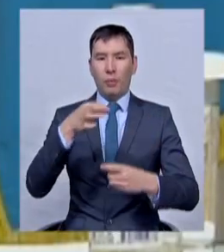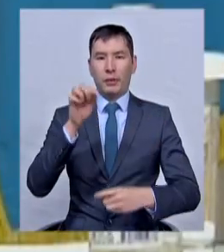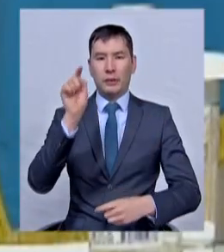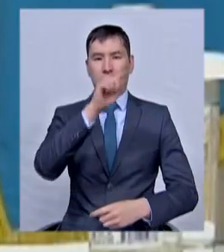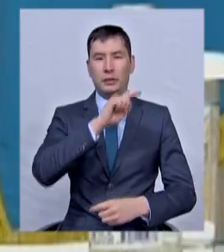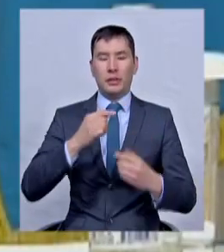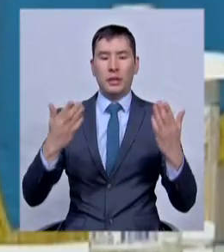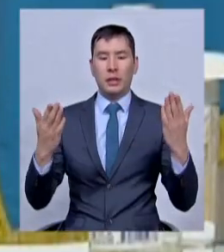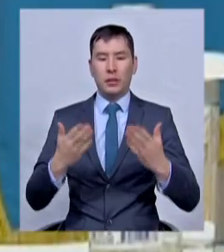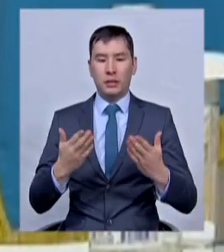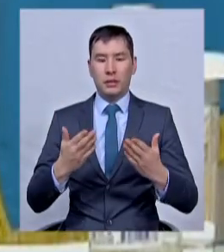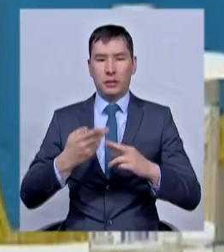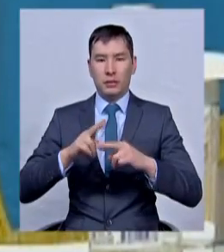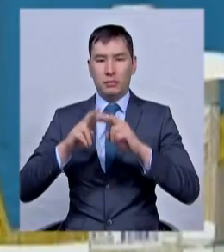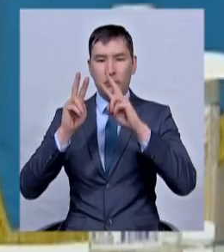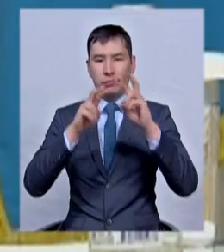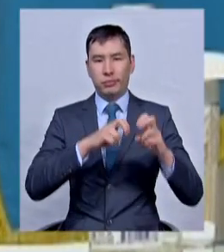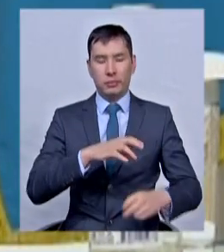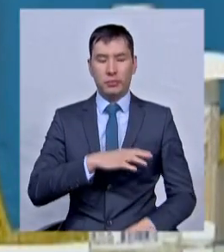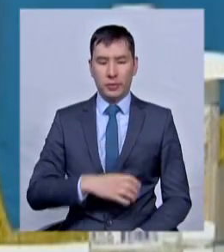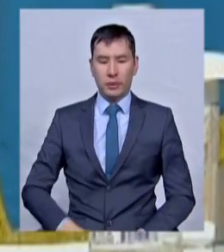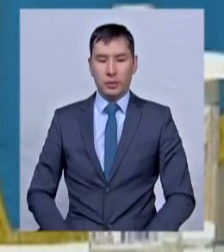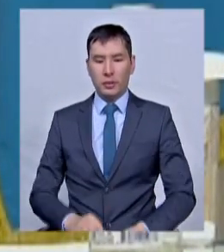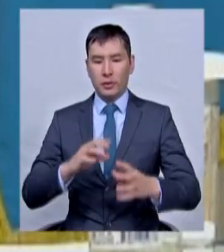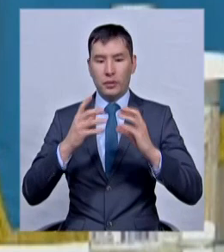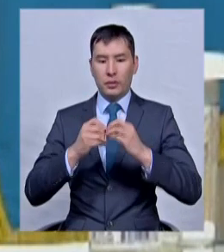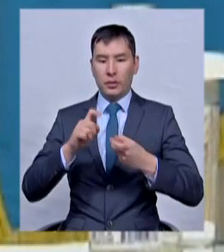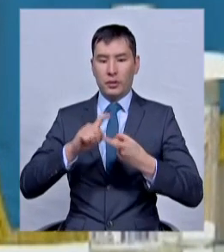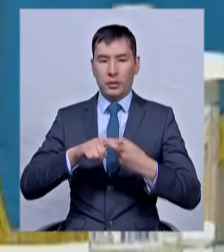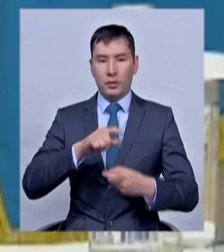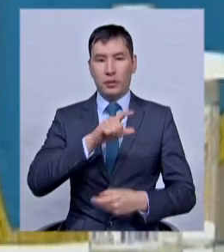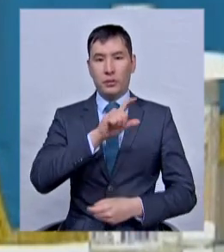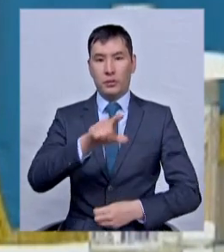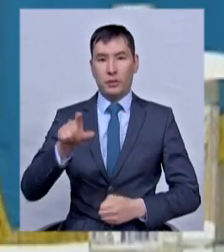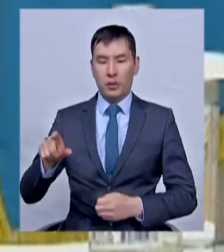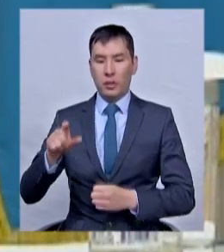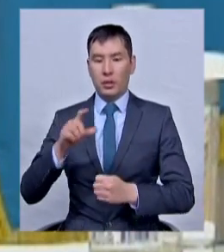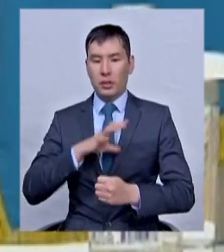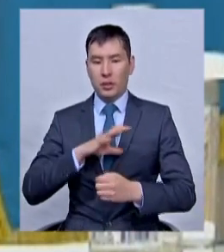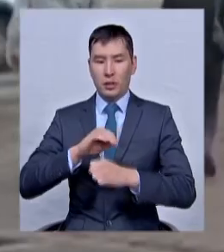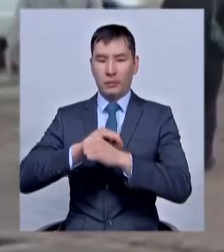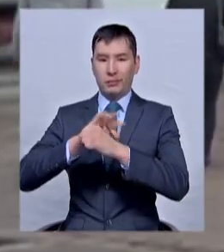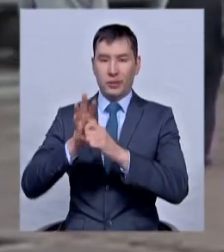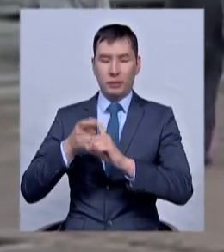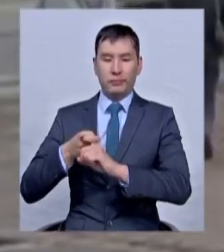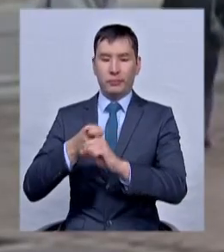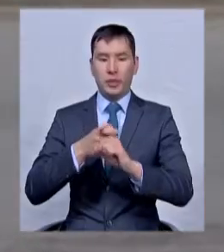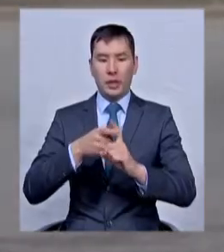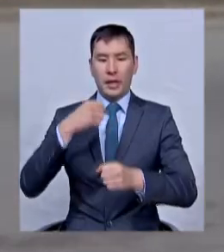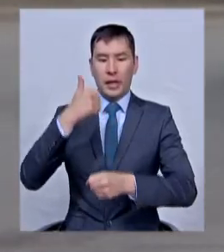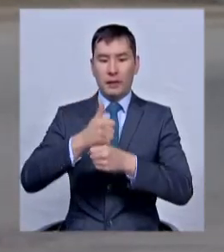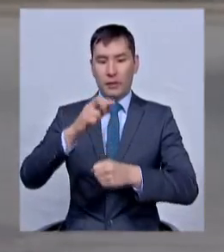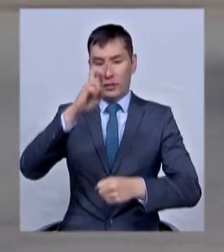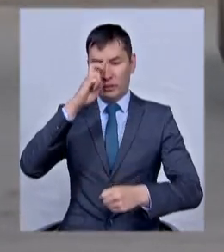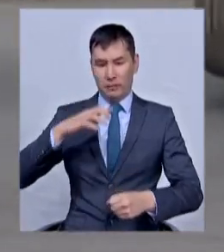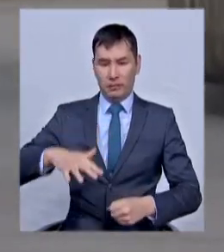Ауруханаларды аймақтарға бөлуісе толық жүргізілген жоқ. Әтижесінде пациенттер мен қызметкерлердің жұқтыру қаупі сақталып отыр. Мемлекет басшысы Қасым